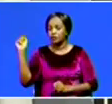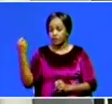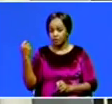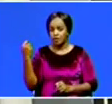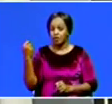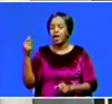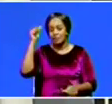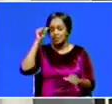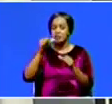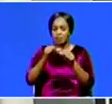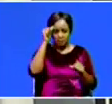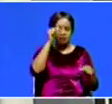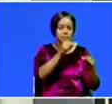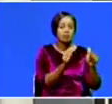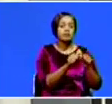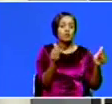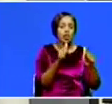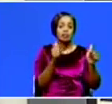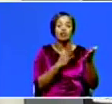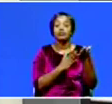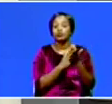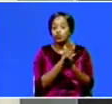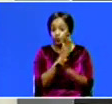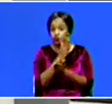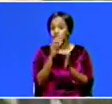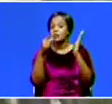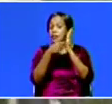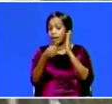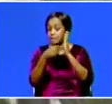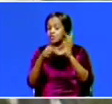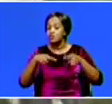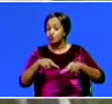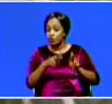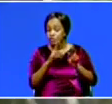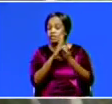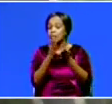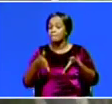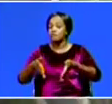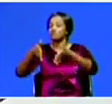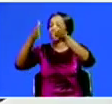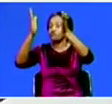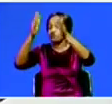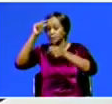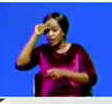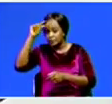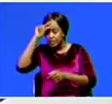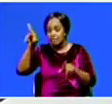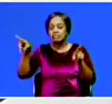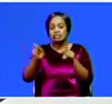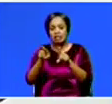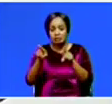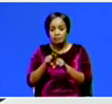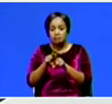vile kutumia majina yao kuzipa barabara, vio vikuu, majumba ya serikali na vile vile sanamu zao kuundwa